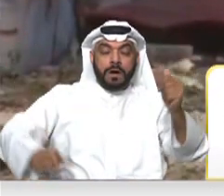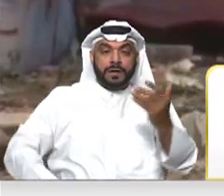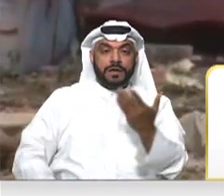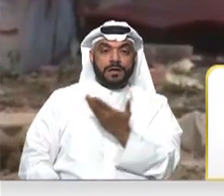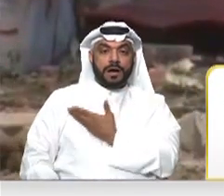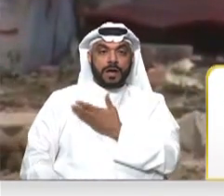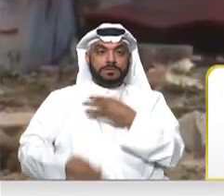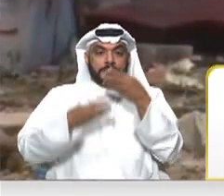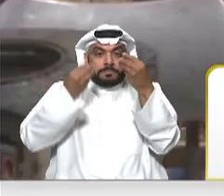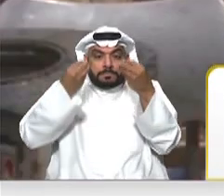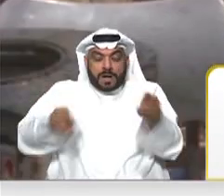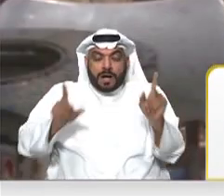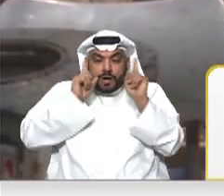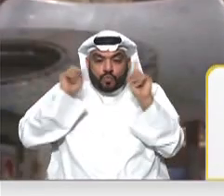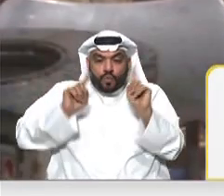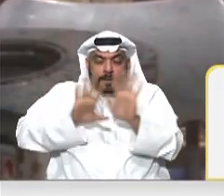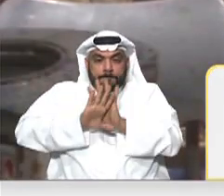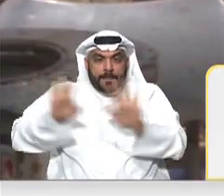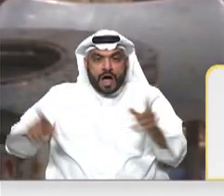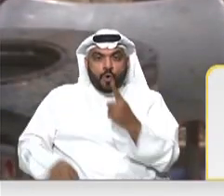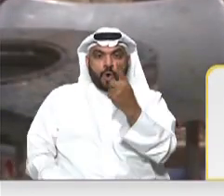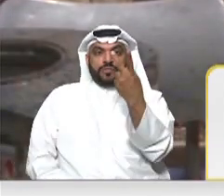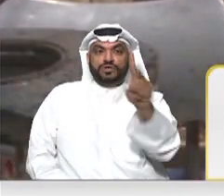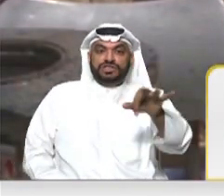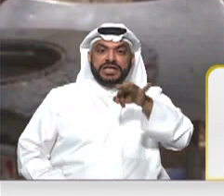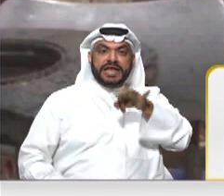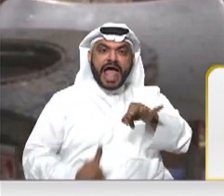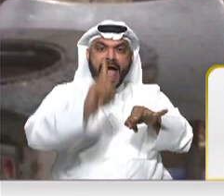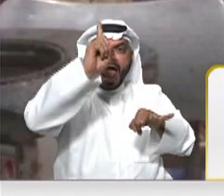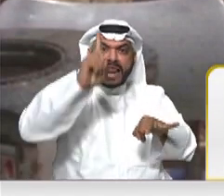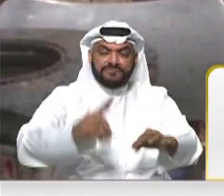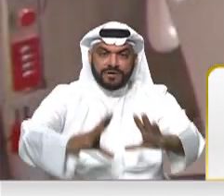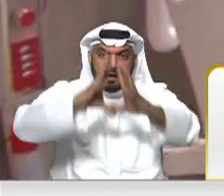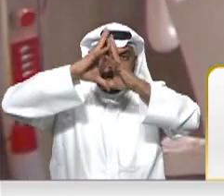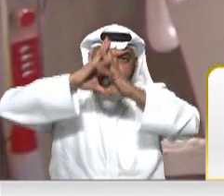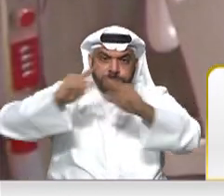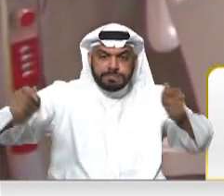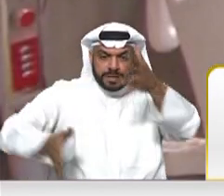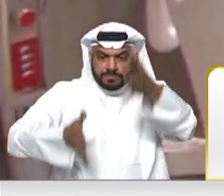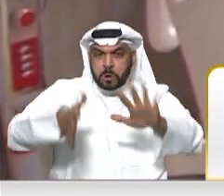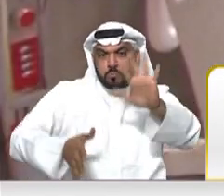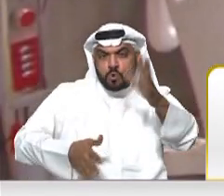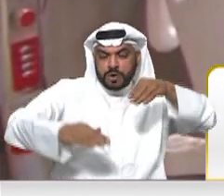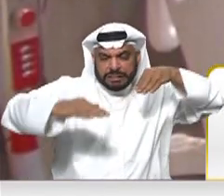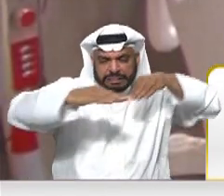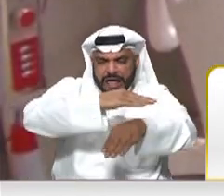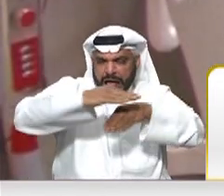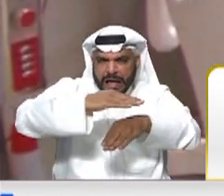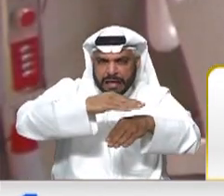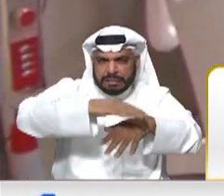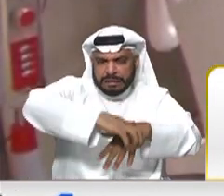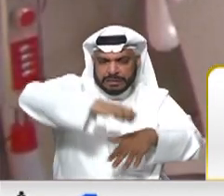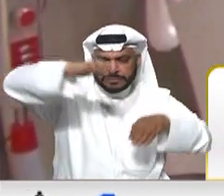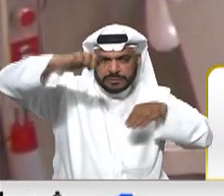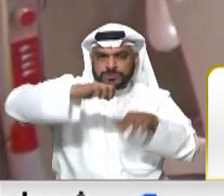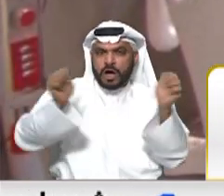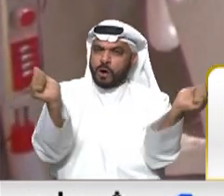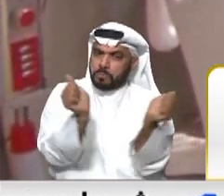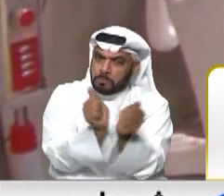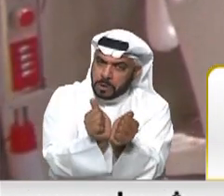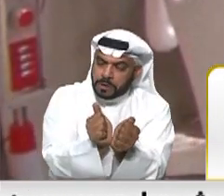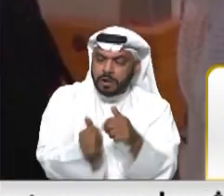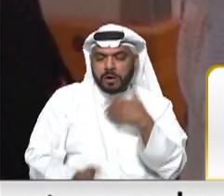القطاع ومؤكده ان العديد من الاطفال المفقودين عالقون تحت الانقاض او محتجزين او